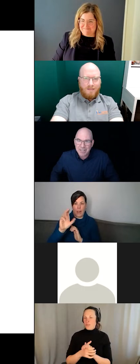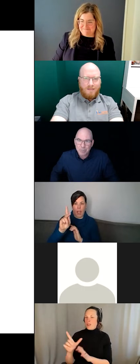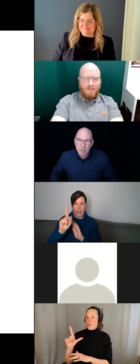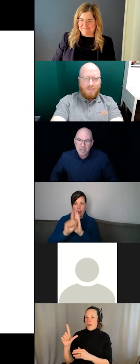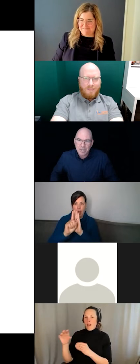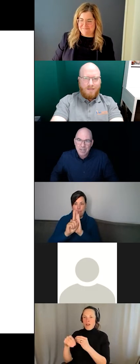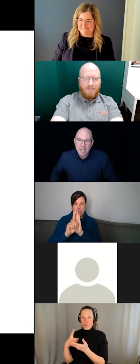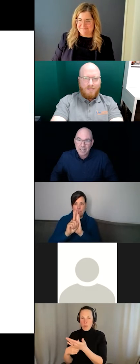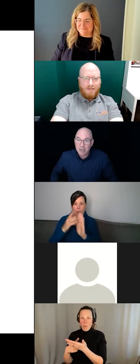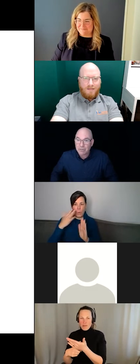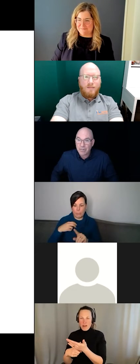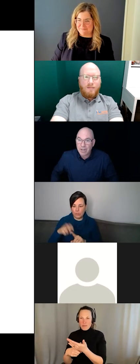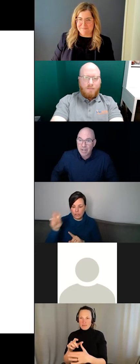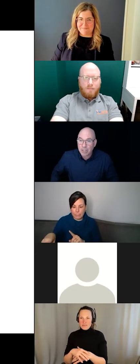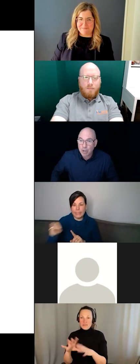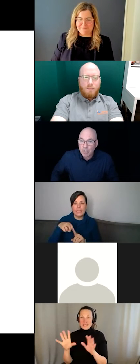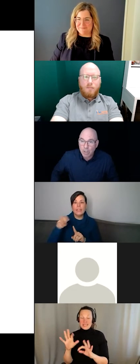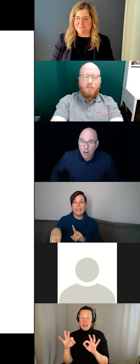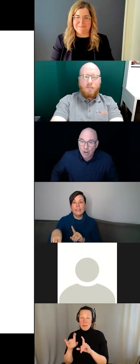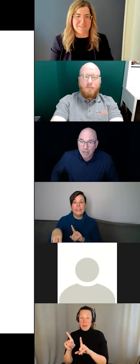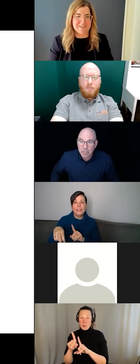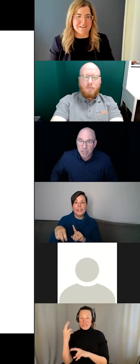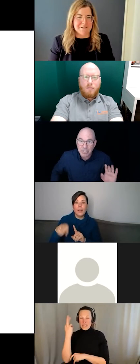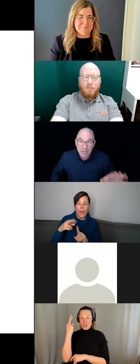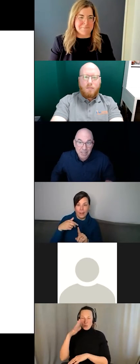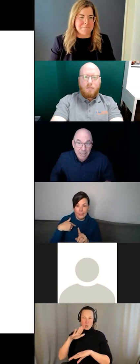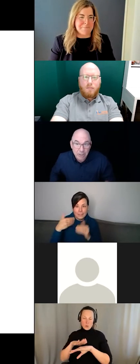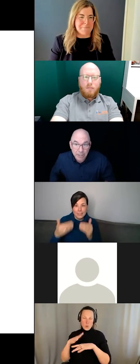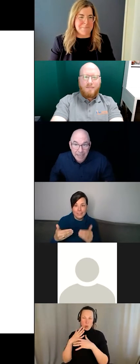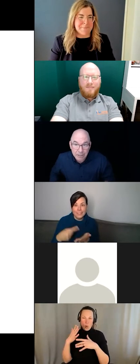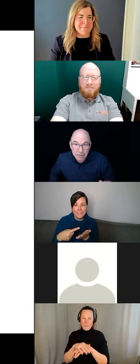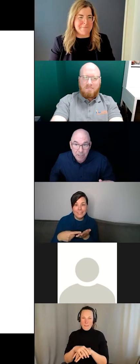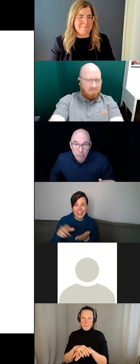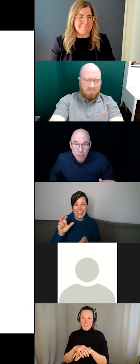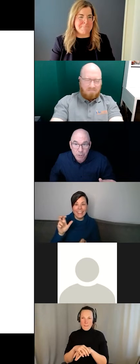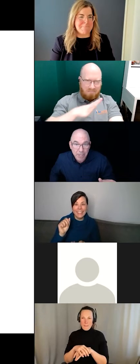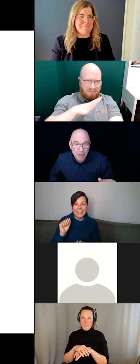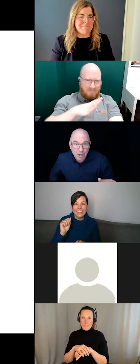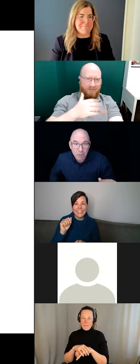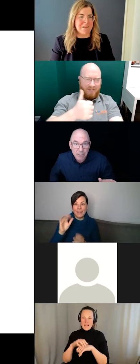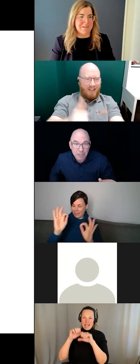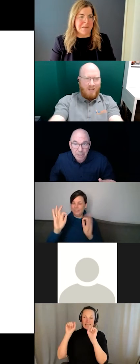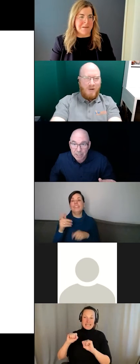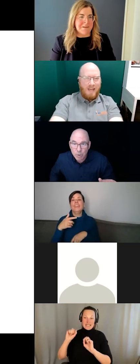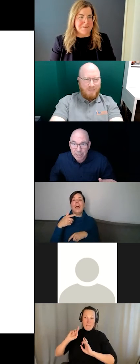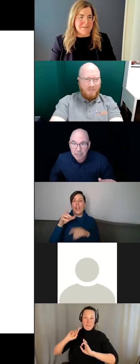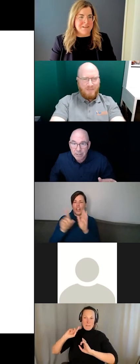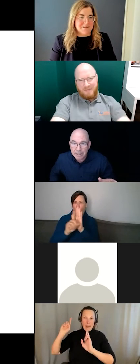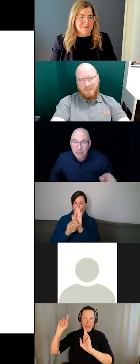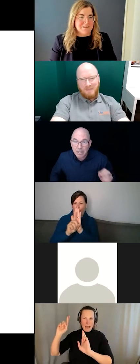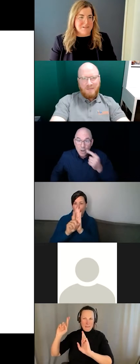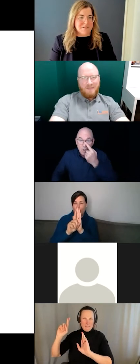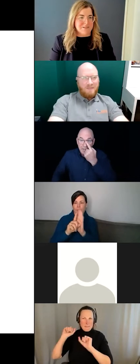réfléchir. Et Léa nous dit que possiblement, il faut penser à l'idée d'un système d'alarme. Je ne veux